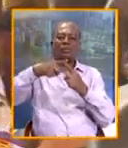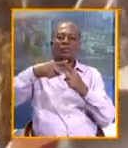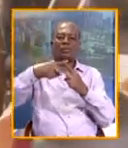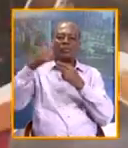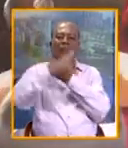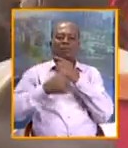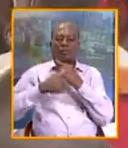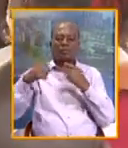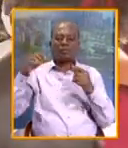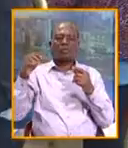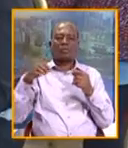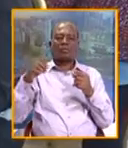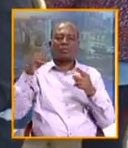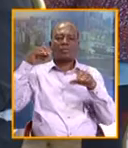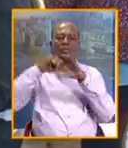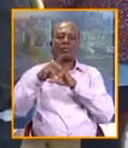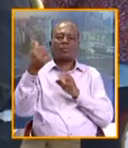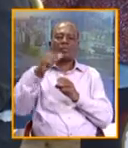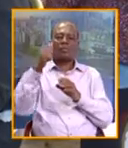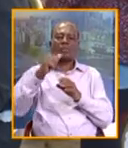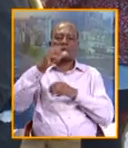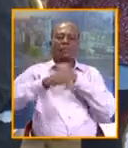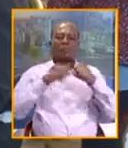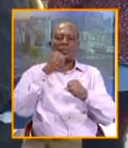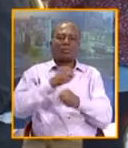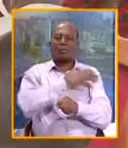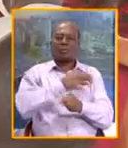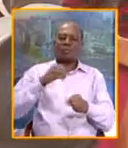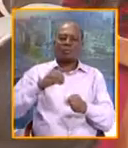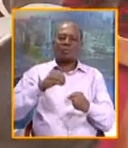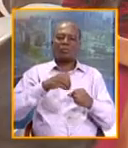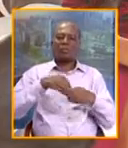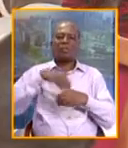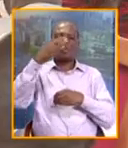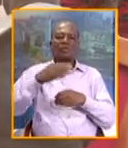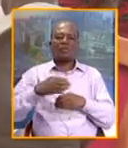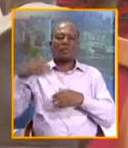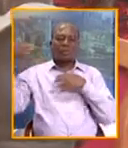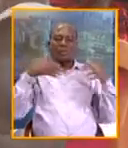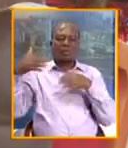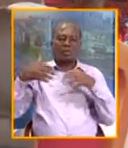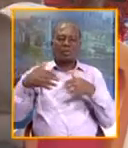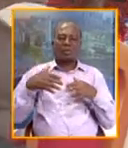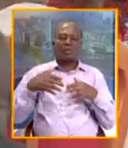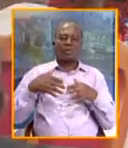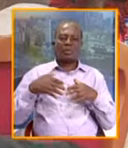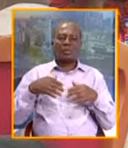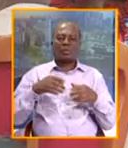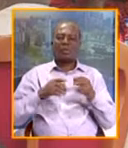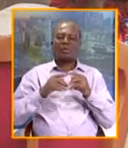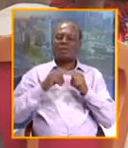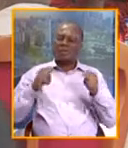qu'en dix ans de 19 ans et demi et au sortir d'une crise dévastatrice ainsi est logique